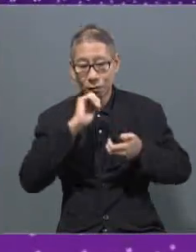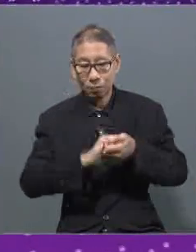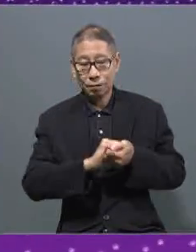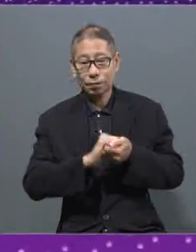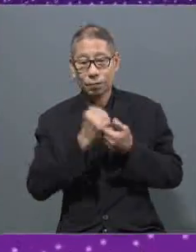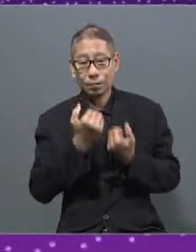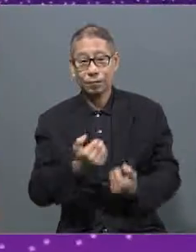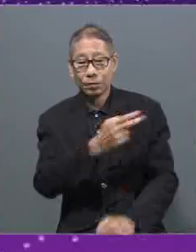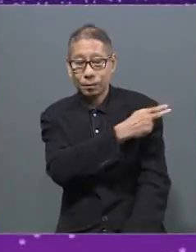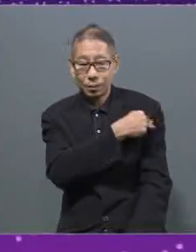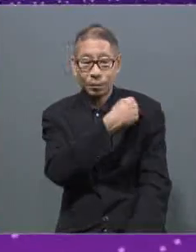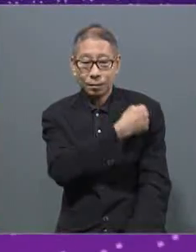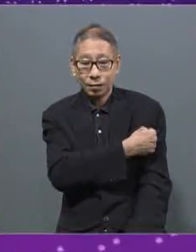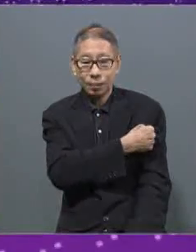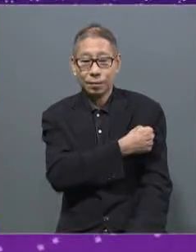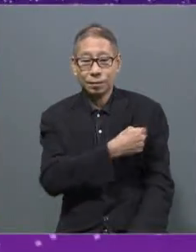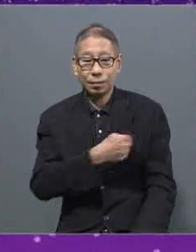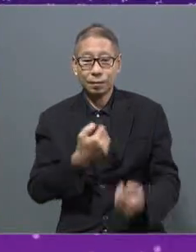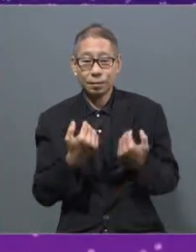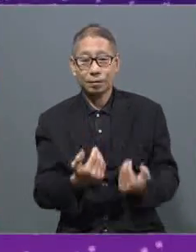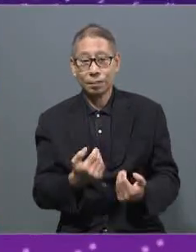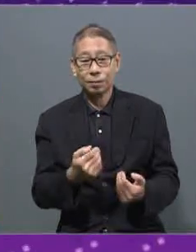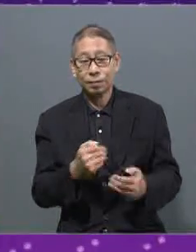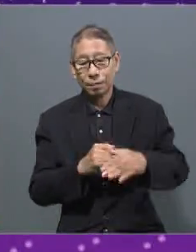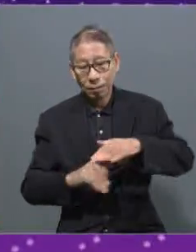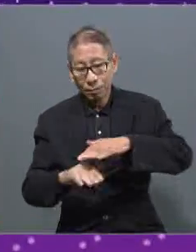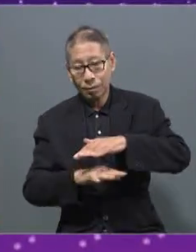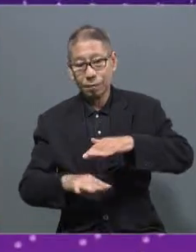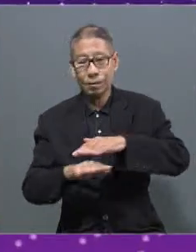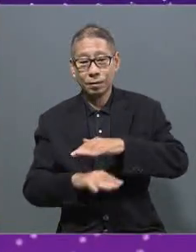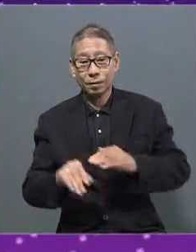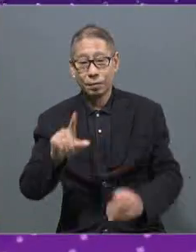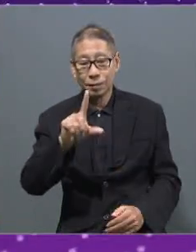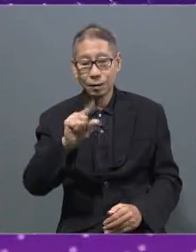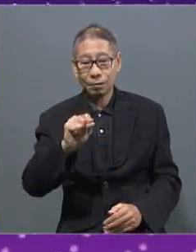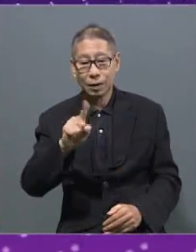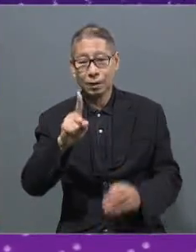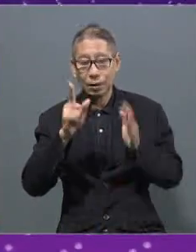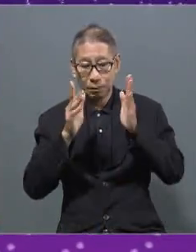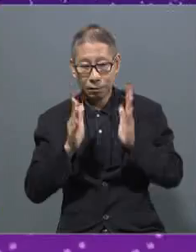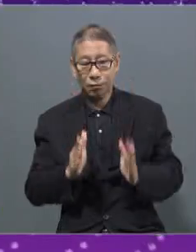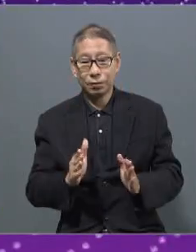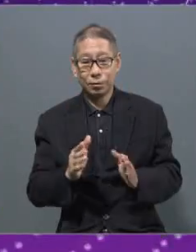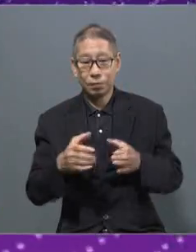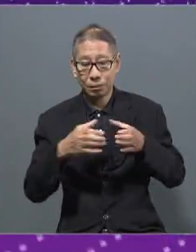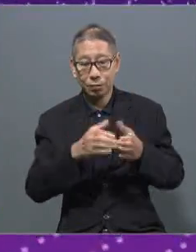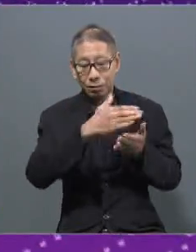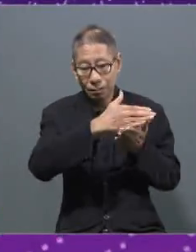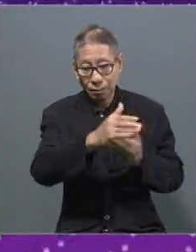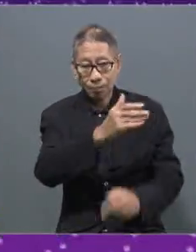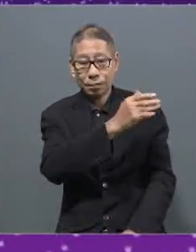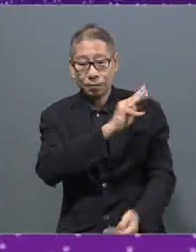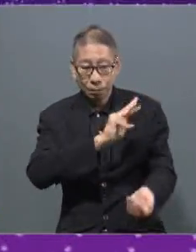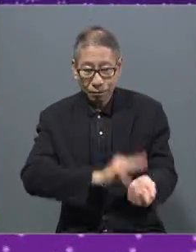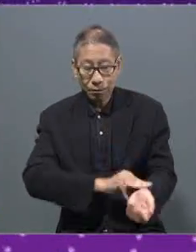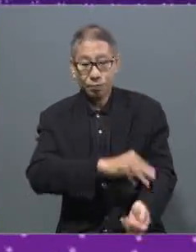กเฉินทางการแพทย์ระดับตติยภูมิหรือว่าเมิร์ทนะครับก็จำนวน21คนด้วยกันแบ่งเป็นทั้งแพทย์พยา